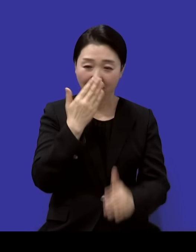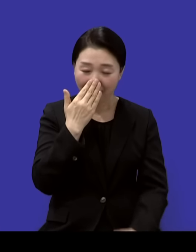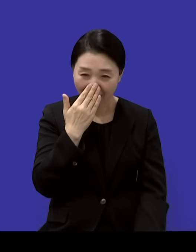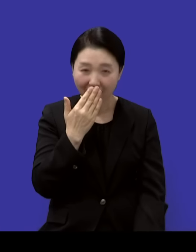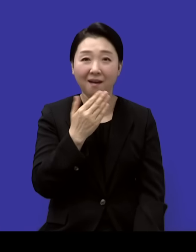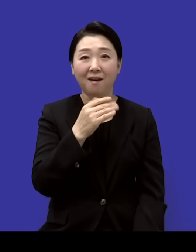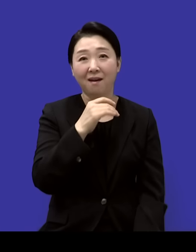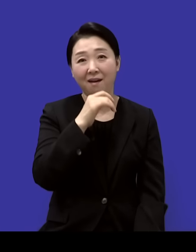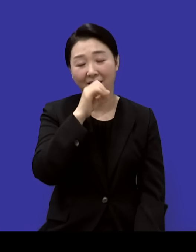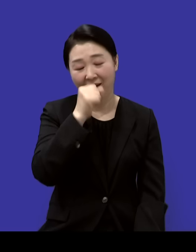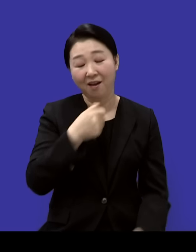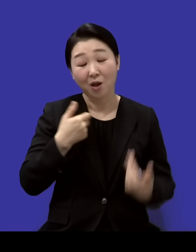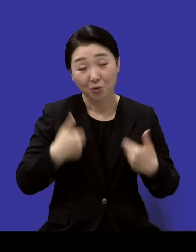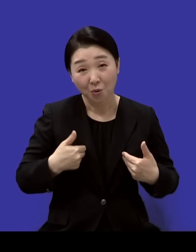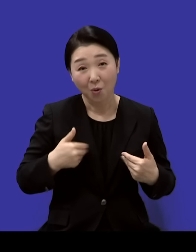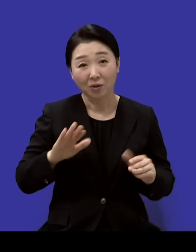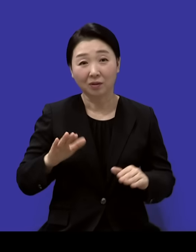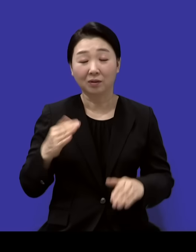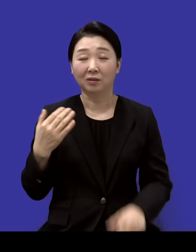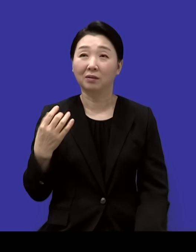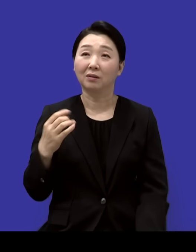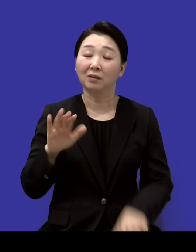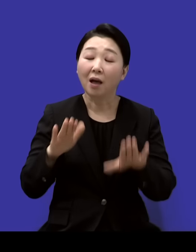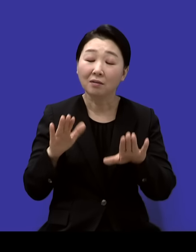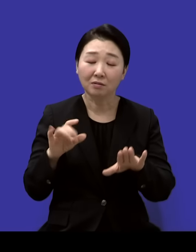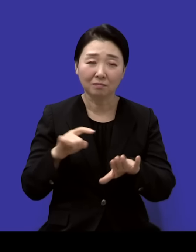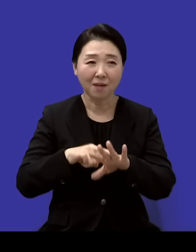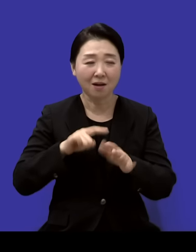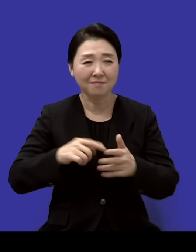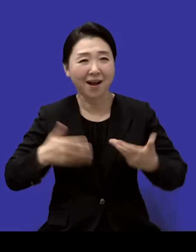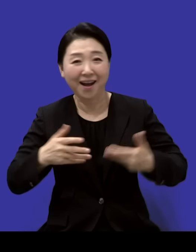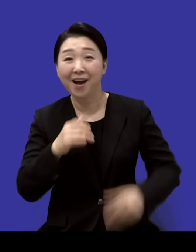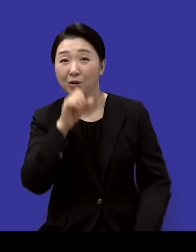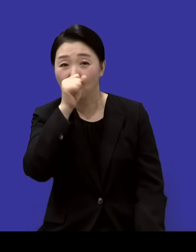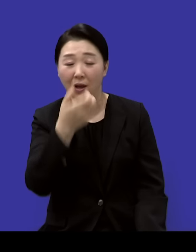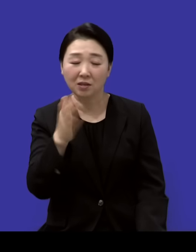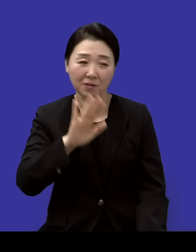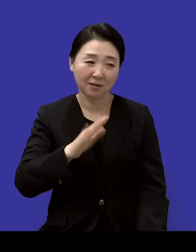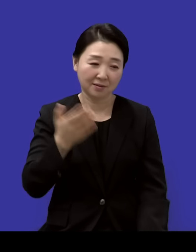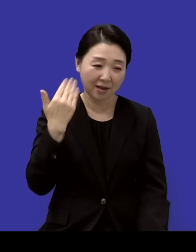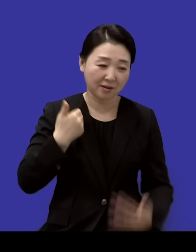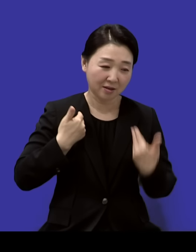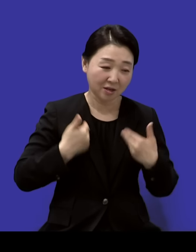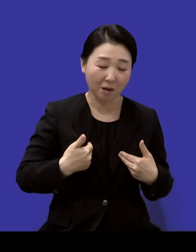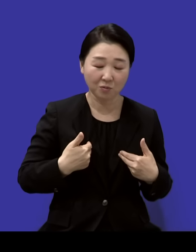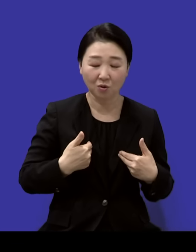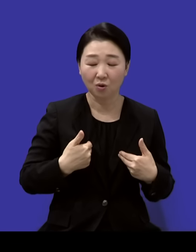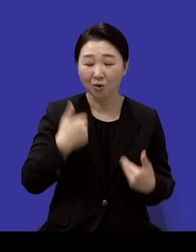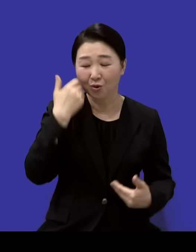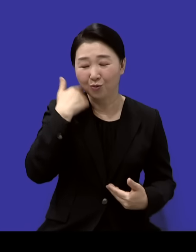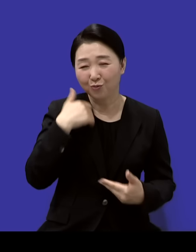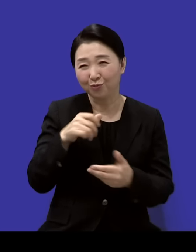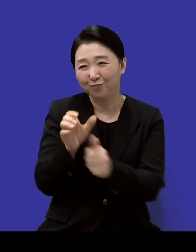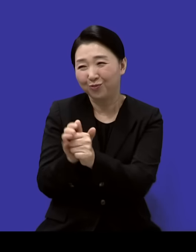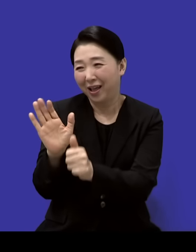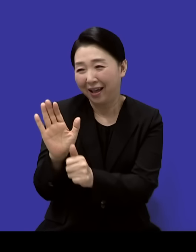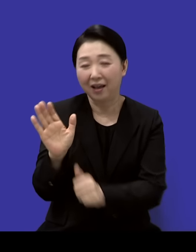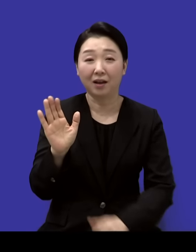지금 이렇게 텐션이 이렇게 높은 사람인데 원래 옛날에는 되게 얌전하면서도 그냥 짐이 되지 않고 늘 활기찬 어떤